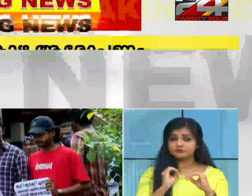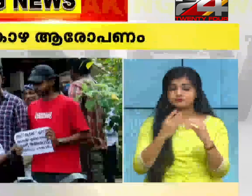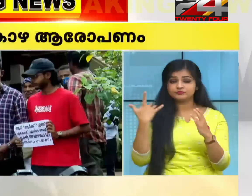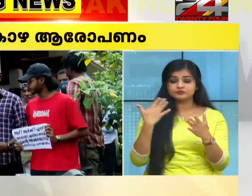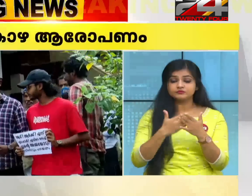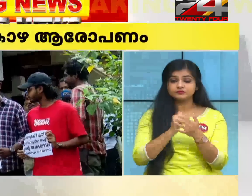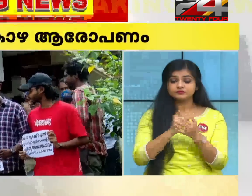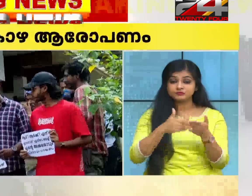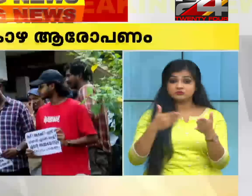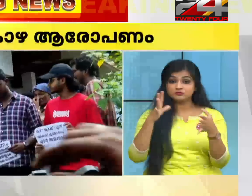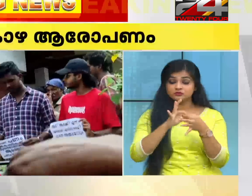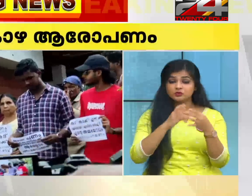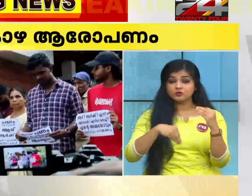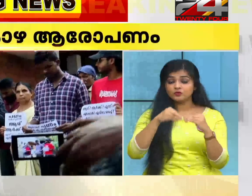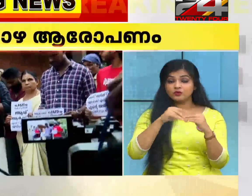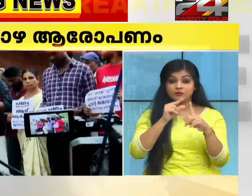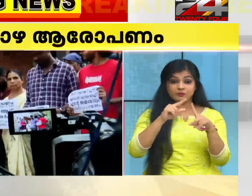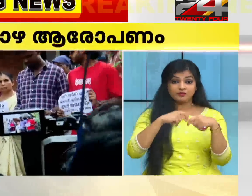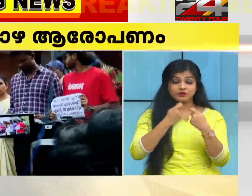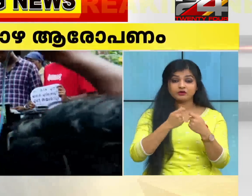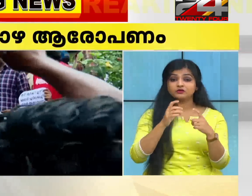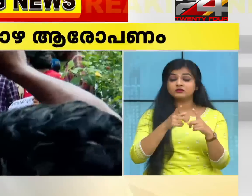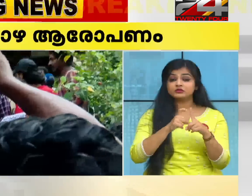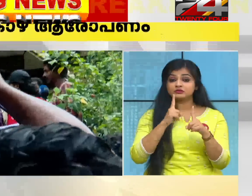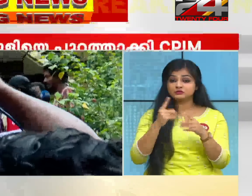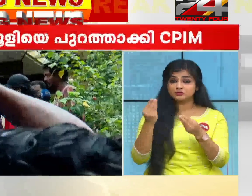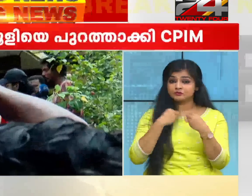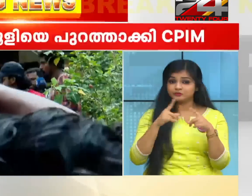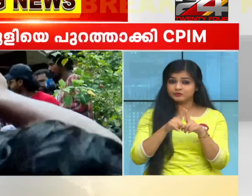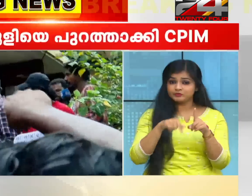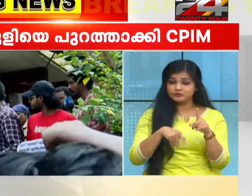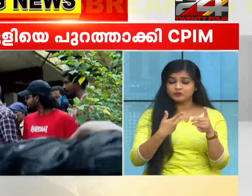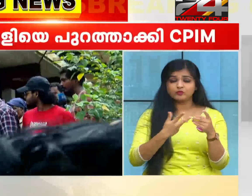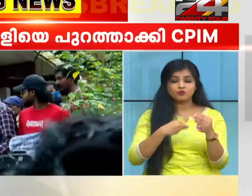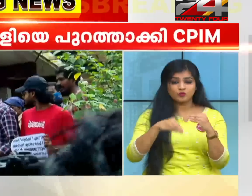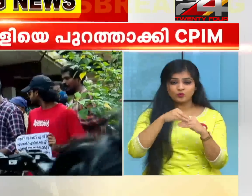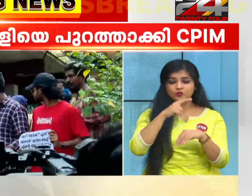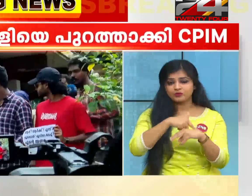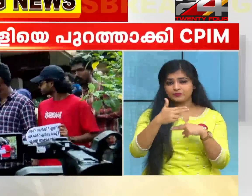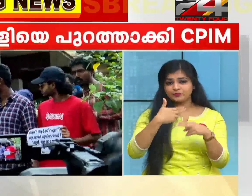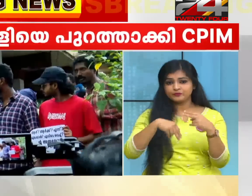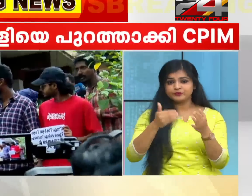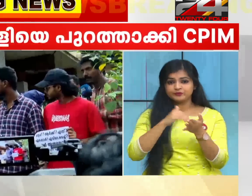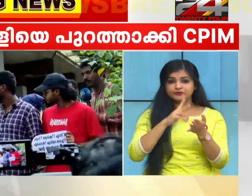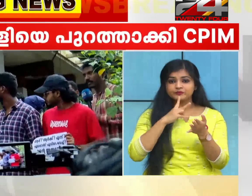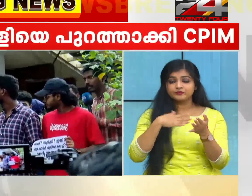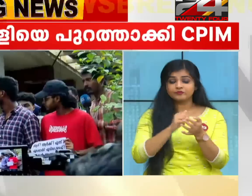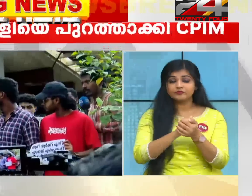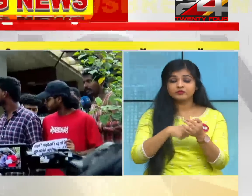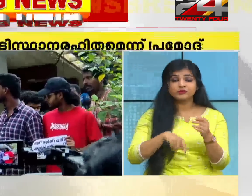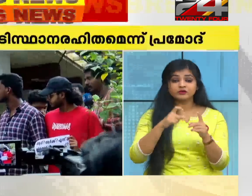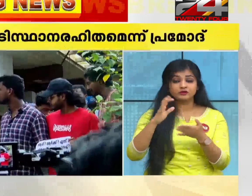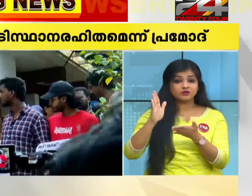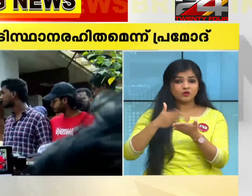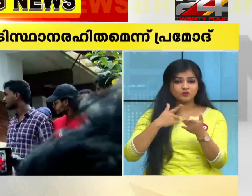അക്കാര്യവുമായി ബന്ധപ്പെട്ട് കൂടുതൽ, അതായത് പാർട്ടിയുടെ നടപടിയുമായി ബന്ധപ്പെട്ട കൂടുതൽ കാര്യങ്ങളിൽ താൻ പിന്നീട് പ്രതികരിക്കാം. പക്ഷേ ഈ നടപടിയിലേക്ക് നയിച്ച കാര്യങ്ങൾ,